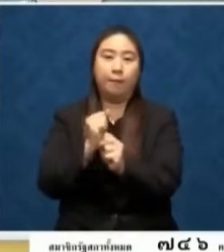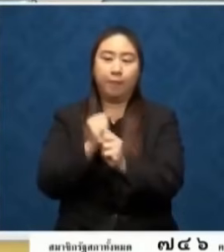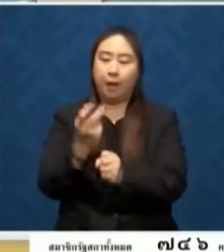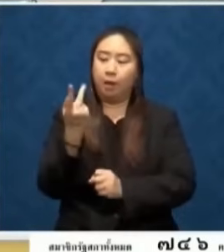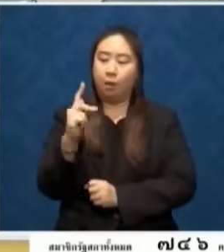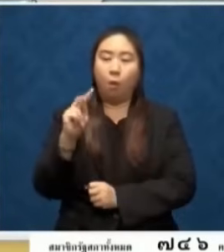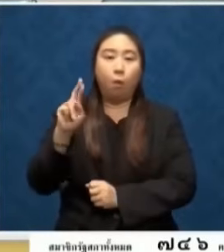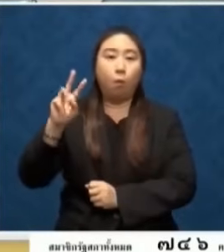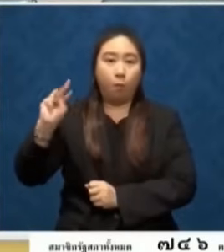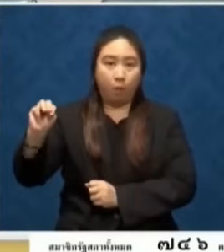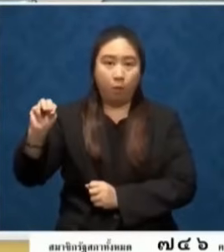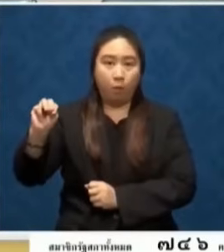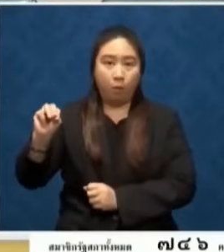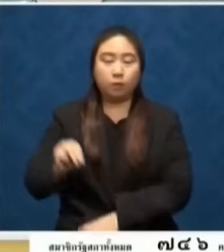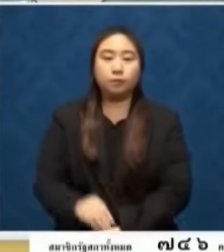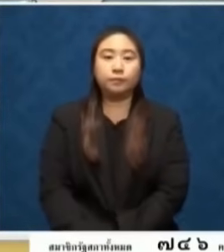รี